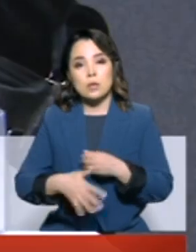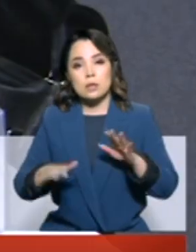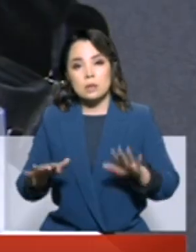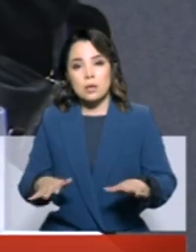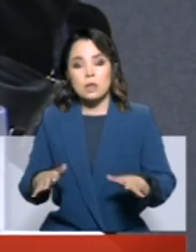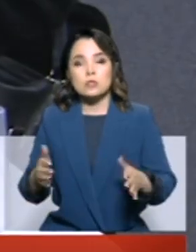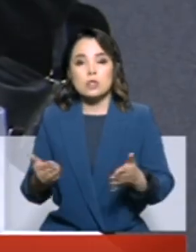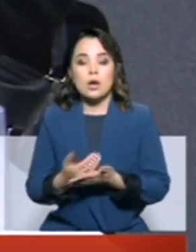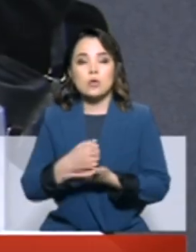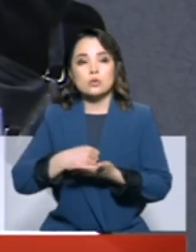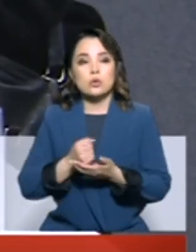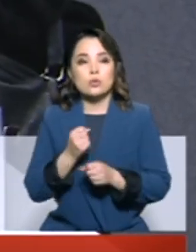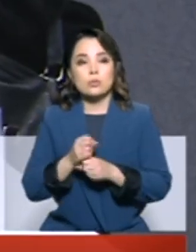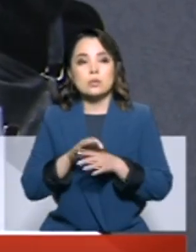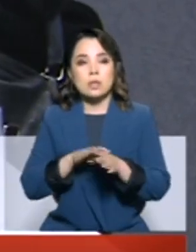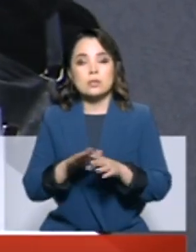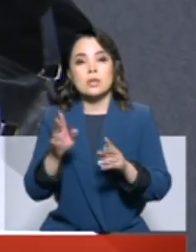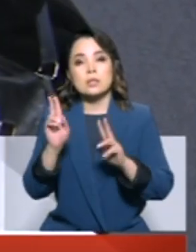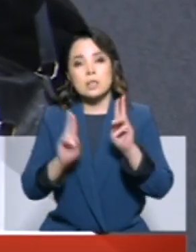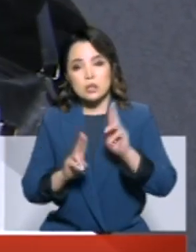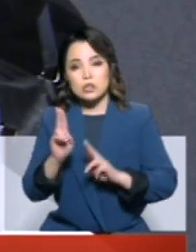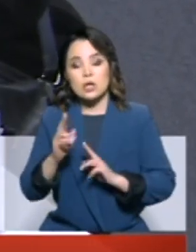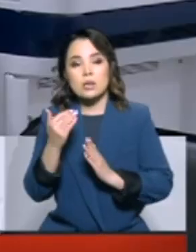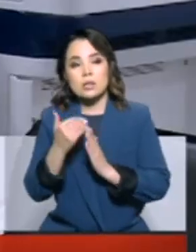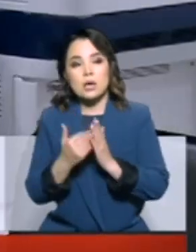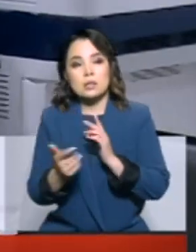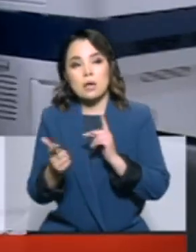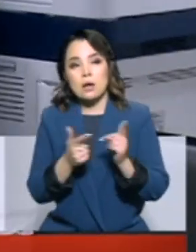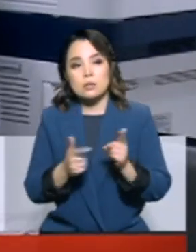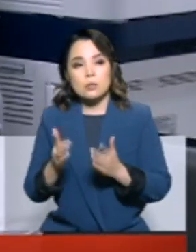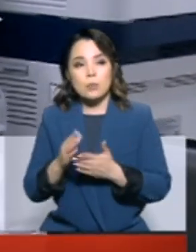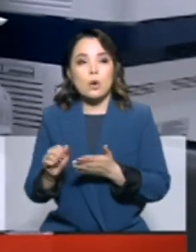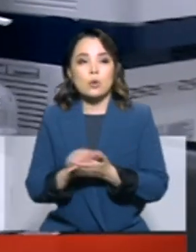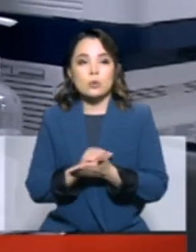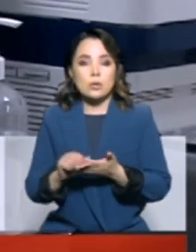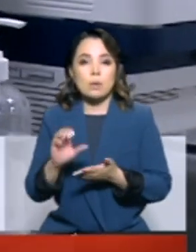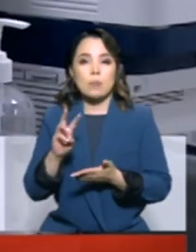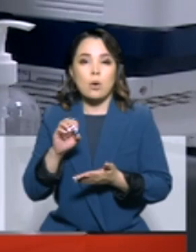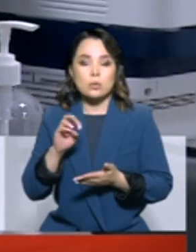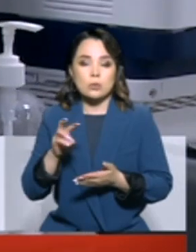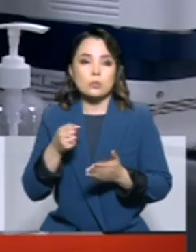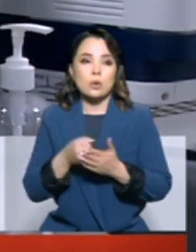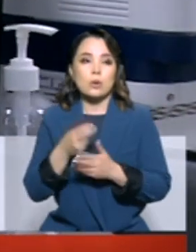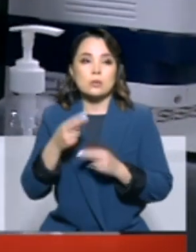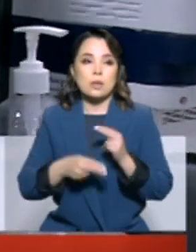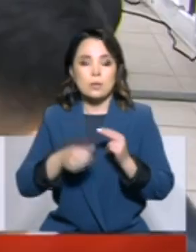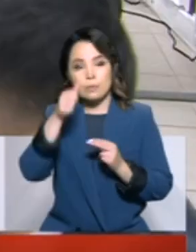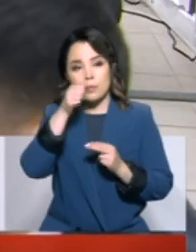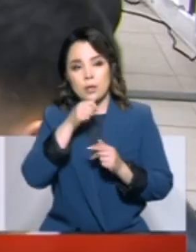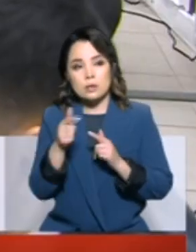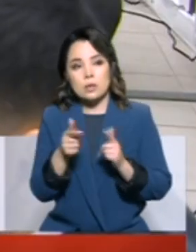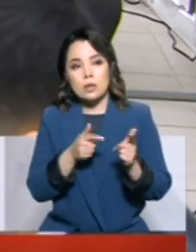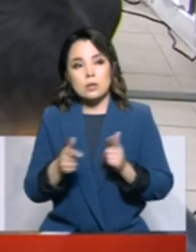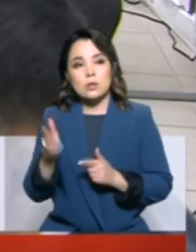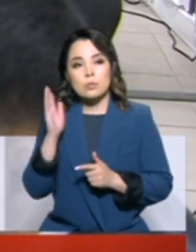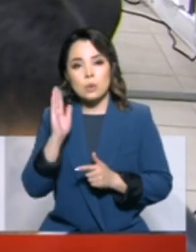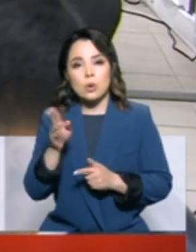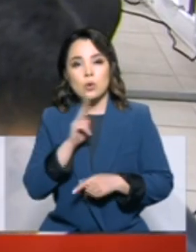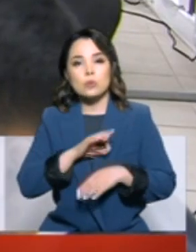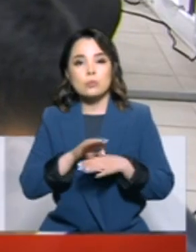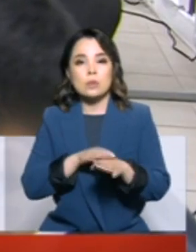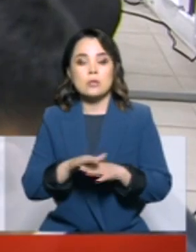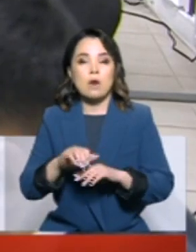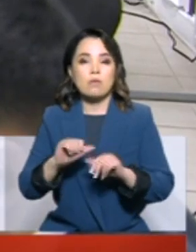орталықтың жаңа тұжырымдамасы мен ережелері дайындалып жатыр. Құжат маусымның соңына дейін дайын болады. Ол мекеменің жұмыс